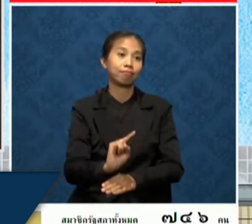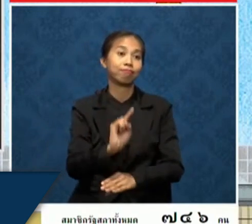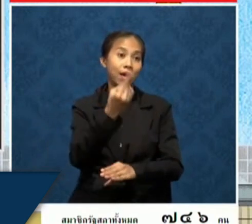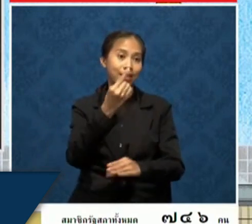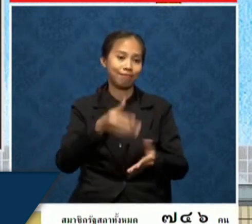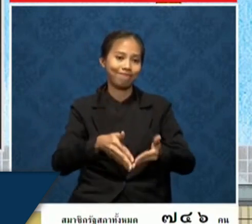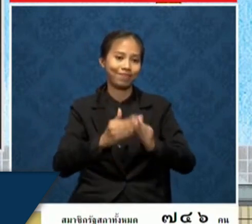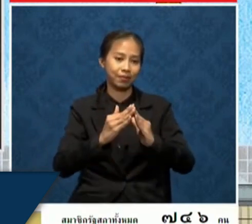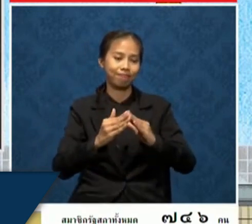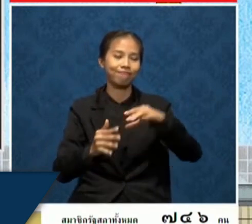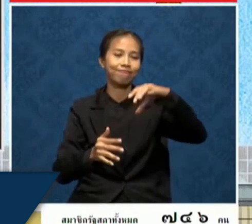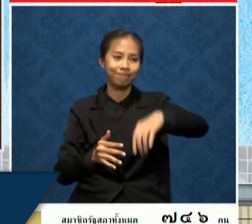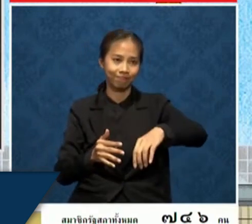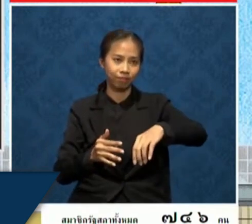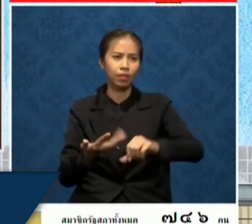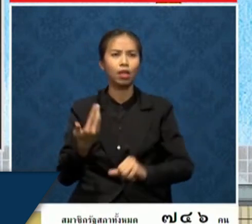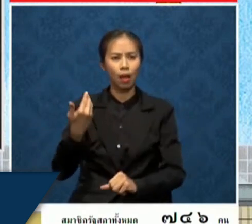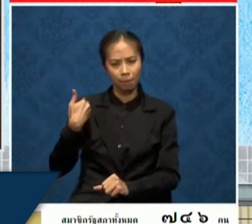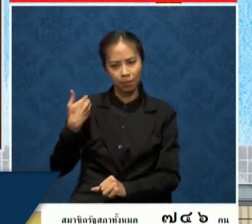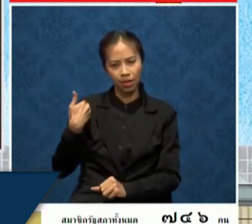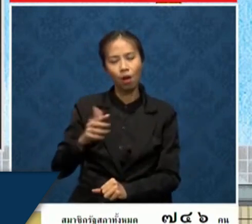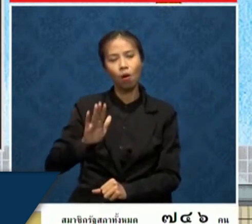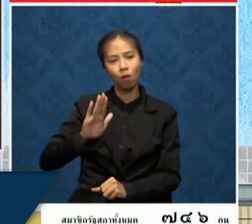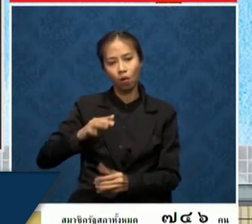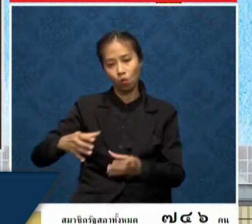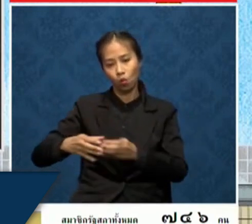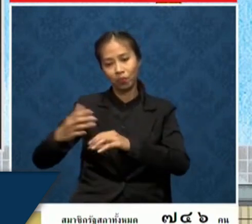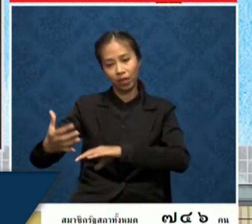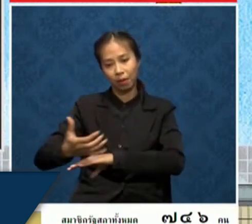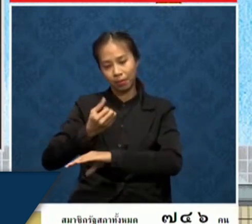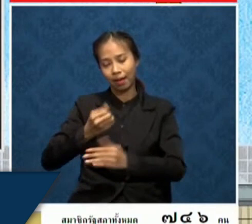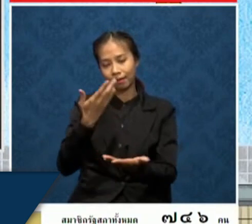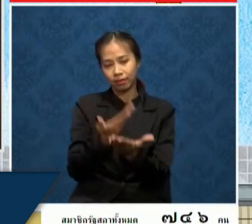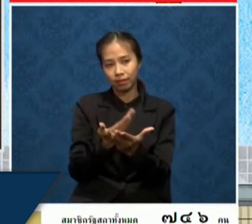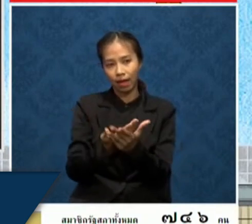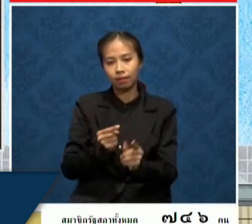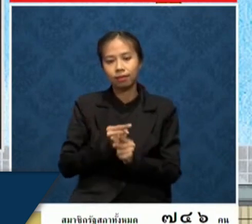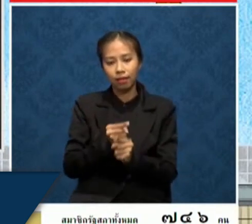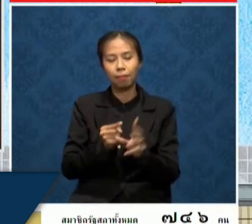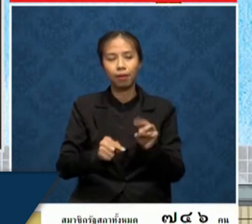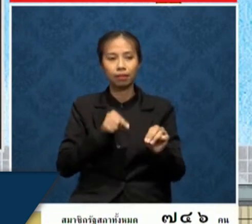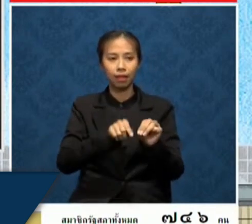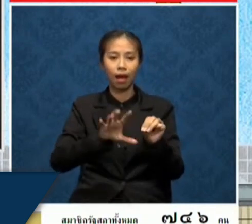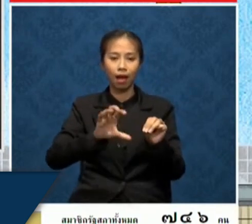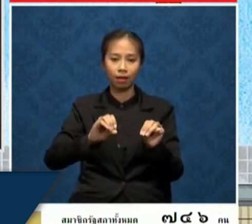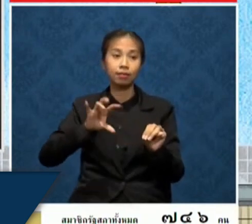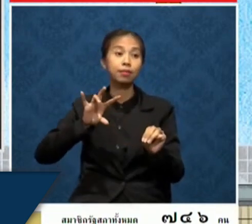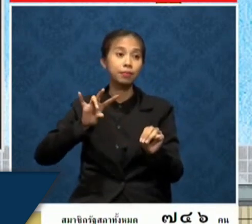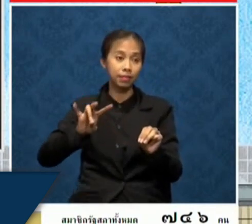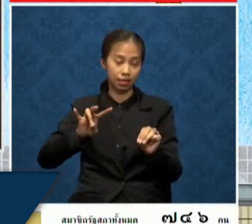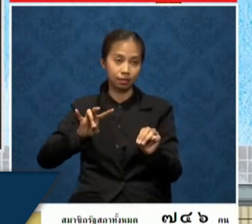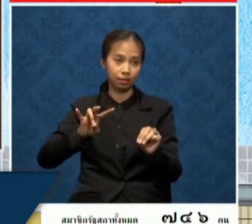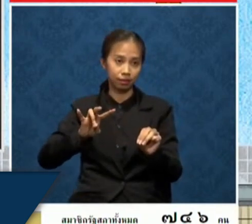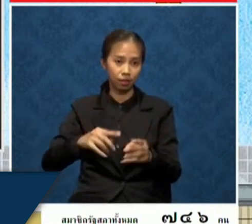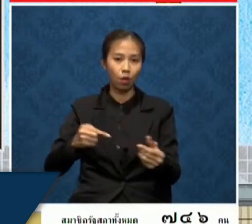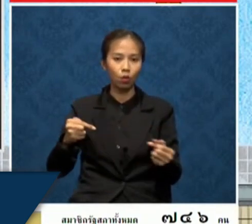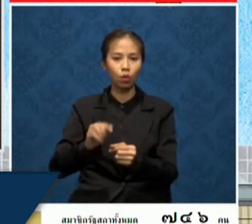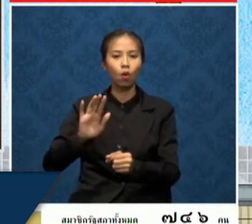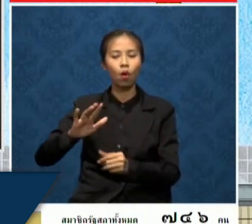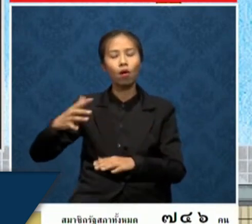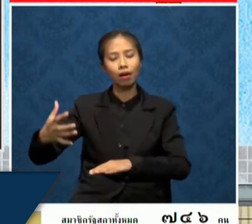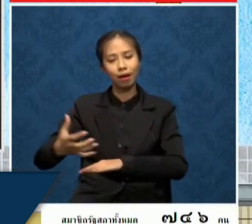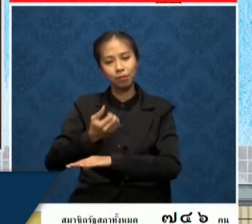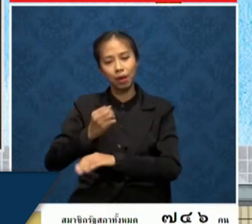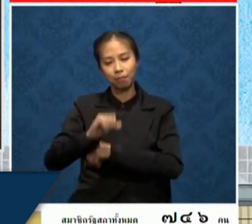Zone ซึ่งบรรจุทั้งในนโยบายของพรรคการเมืองที่ต้องใช้จ่ายเงินตามมาตรา57ของพ.ร.บ.ประกอบร่างรัฐธรรมนูญว่าด้วยพรรคการเมือง